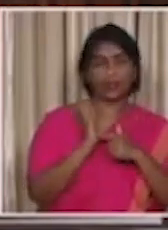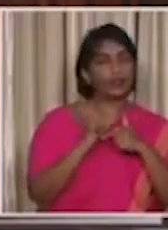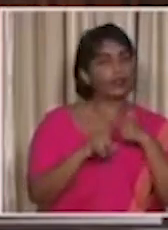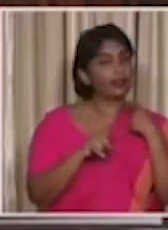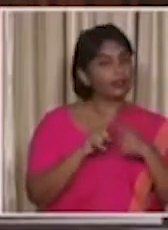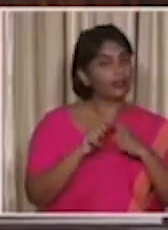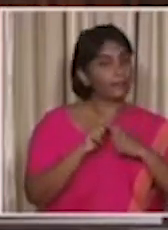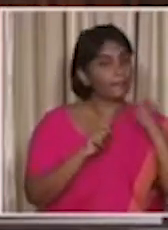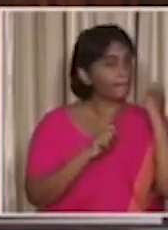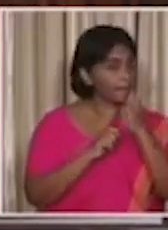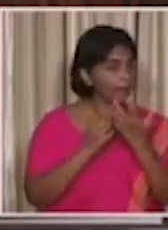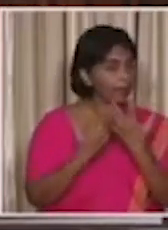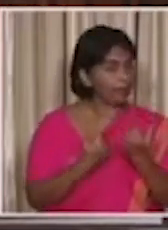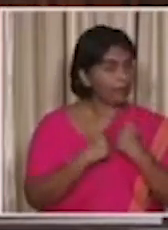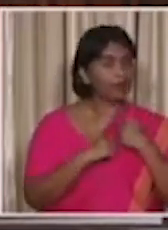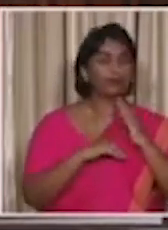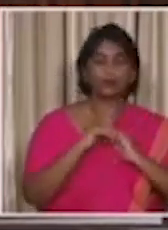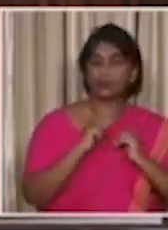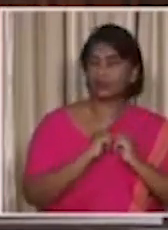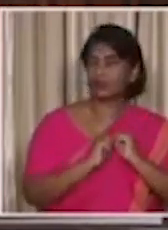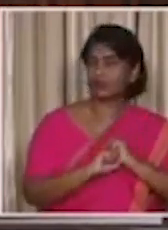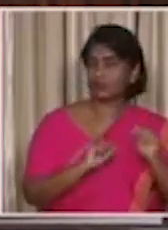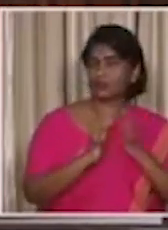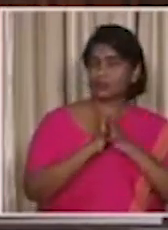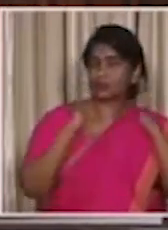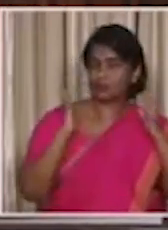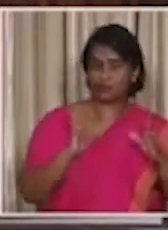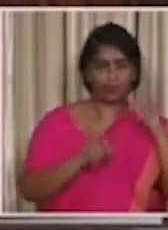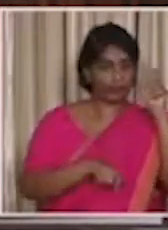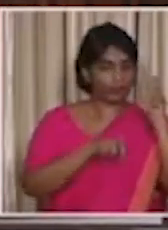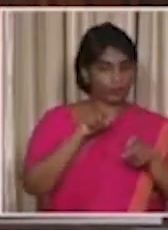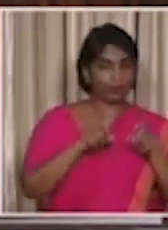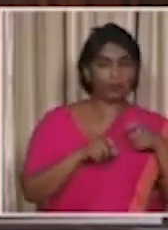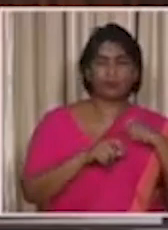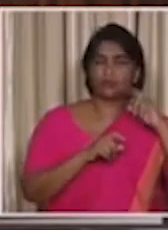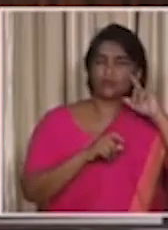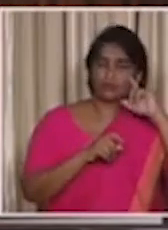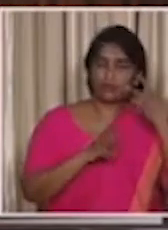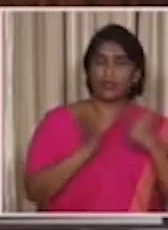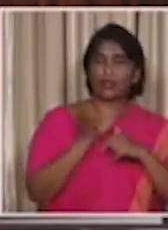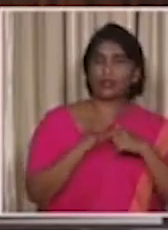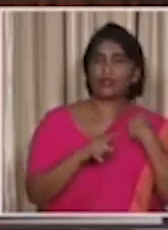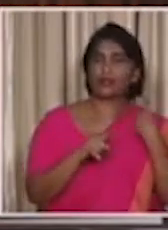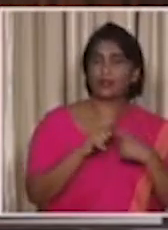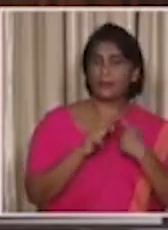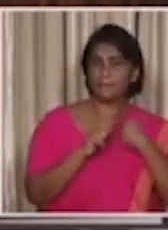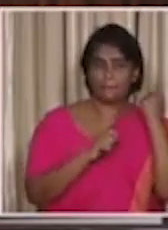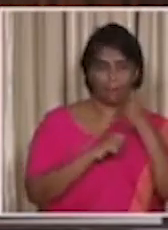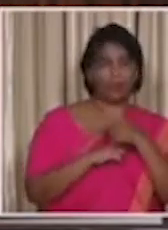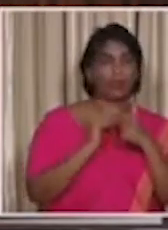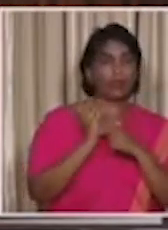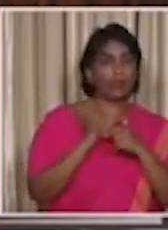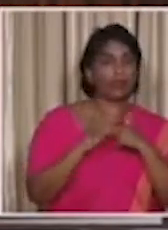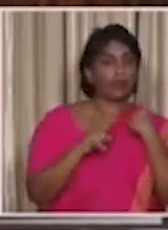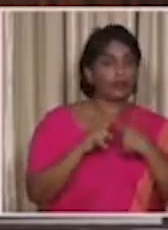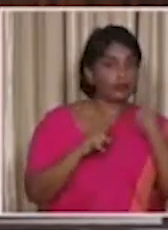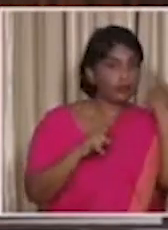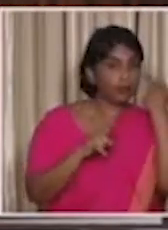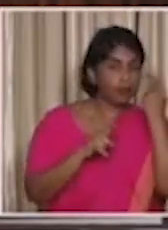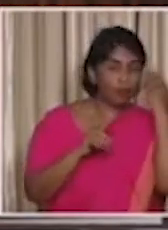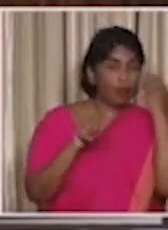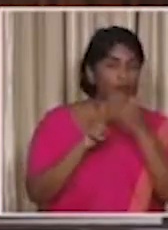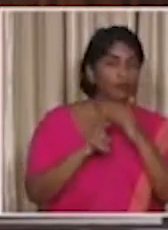ගෙවීමට අවශ්‍යතාවක් නැති විශාල ප්‍රමාණයක් නොදැනීම බදු ගෙවනවා. ඒ බදු හඳුන්වන්නේ වක්‍ර බදු